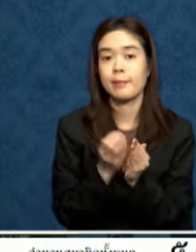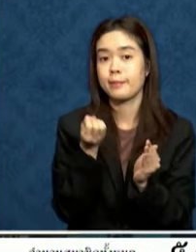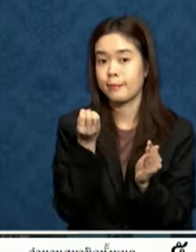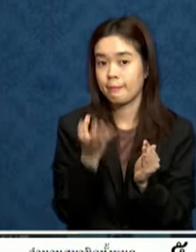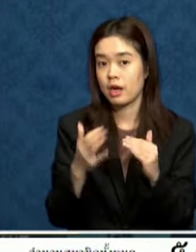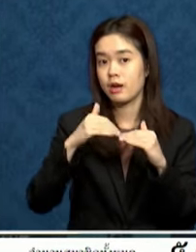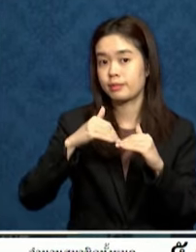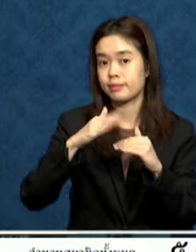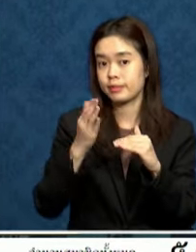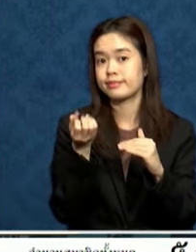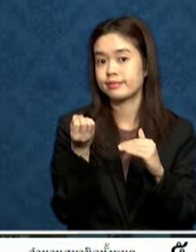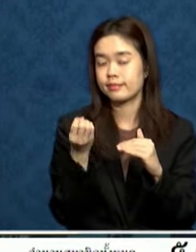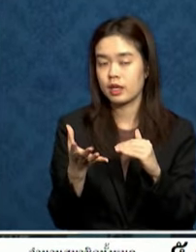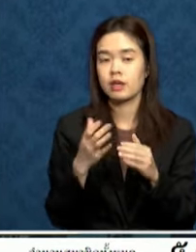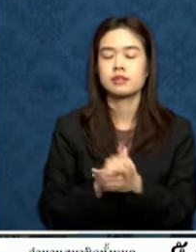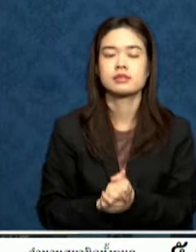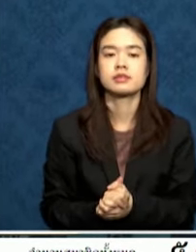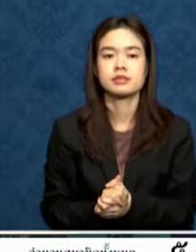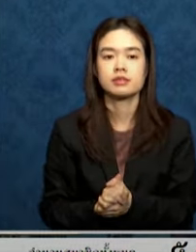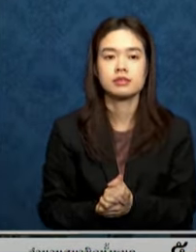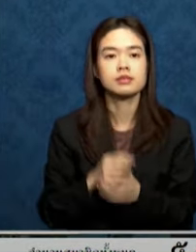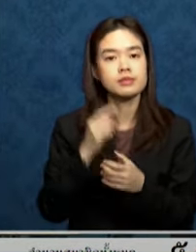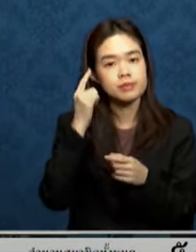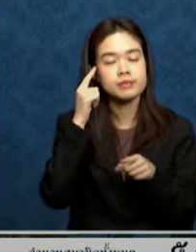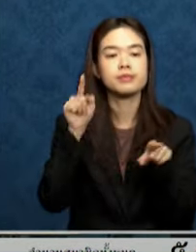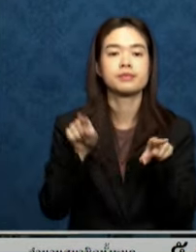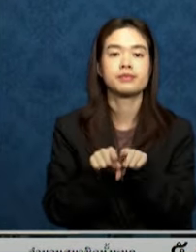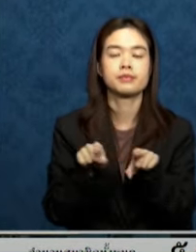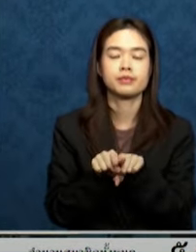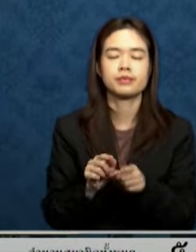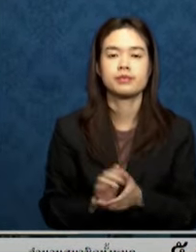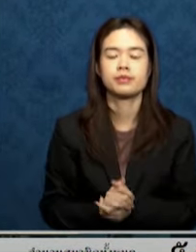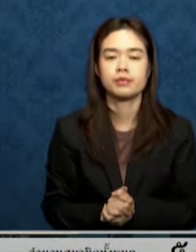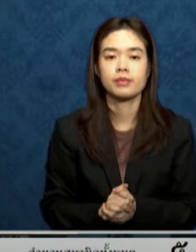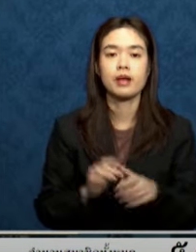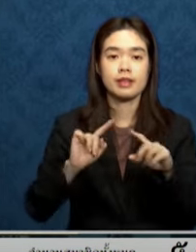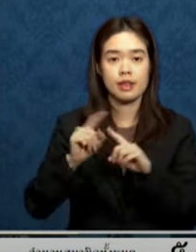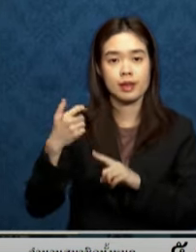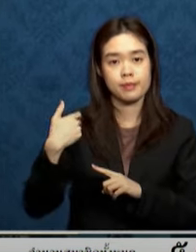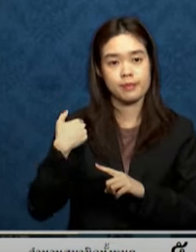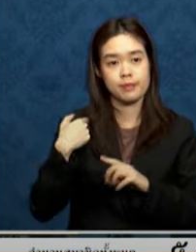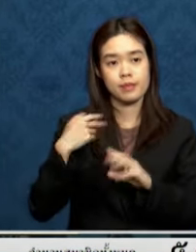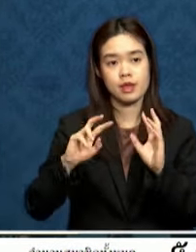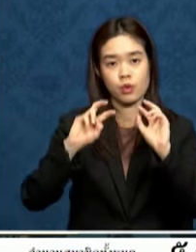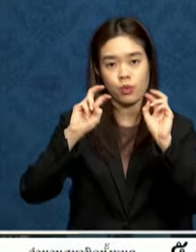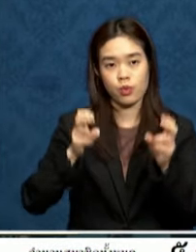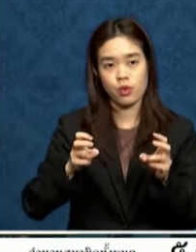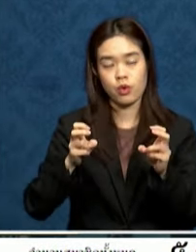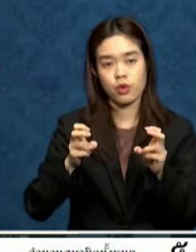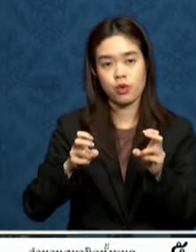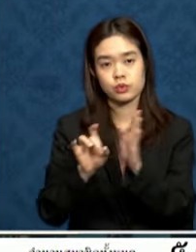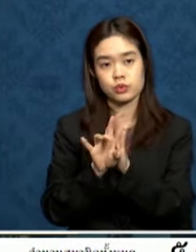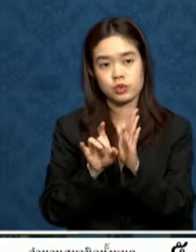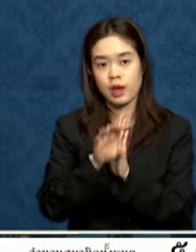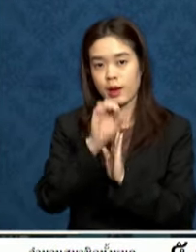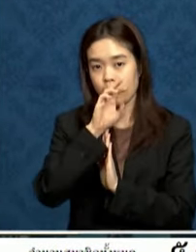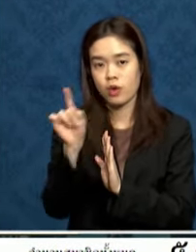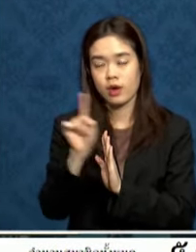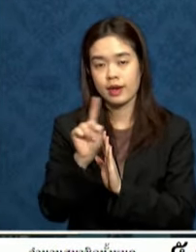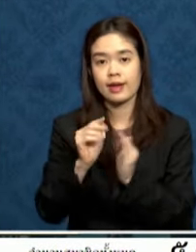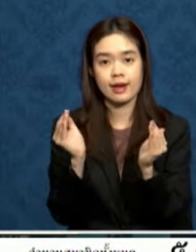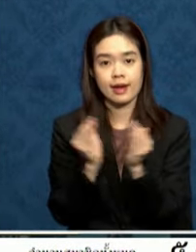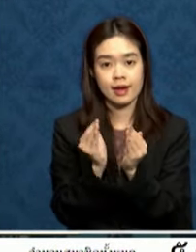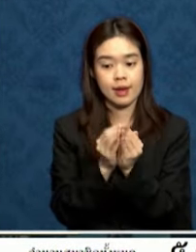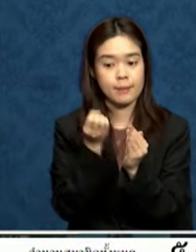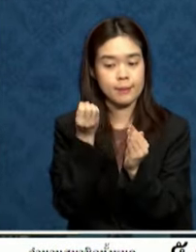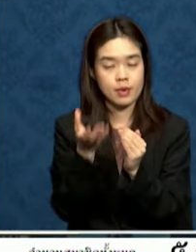กึ่งนึงของผู้มาออกเสียงเหมือนกันครับท่านประธานครับแต่เนี่ยมีเงื่อนไขสุดท้ายเขียนว่าต้องสูงกว่าคะแนน